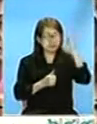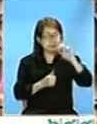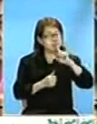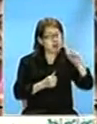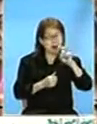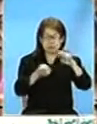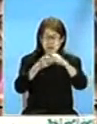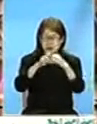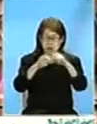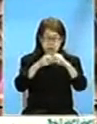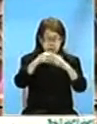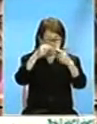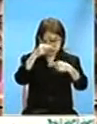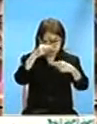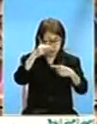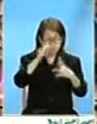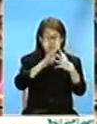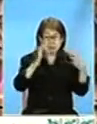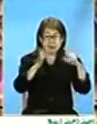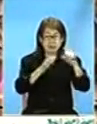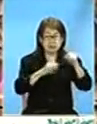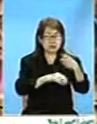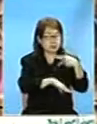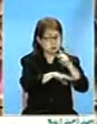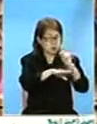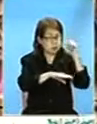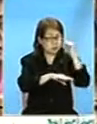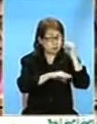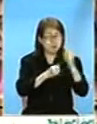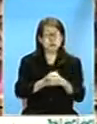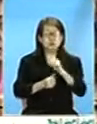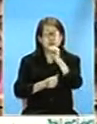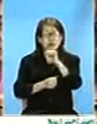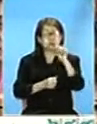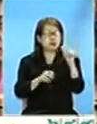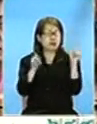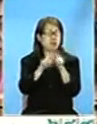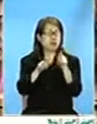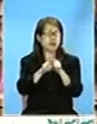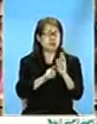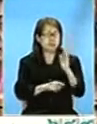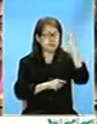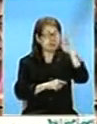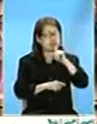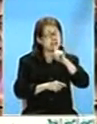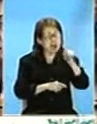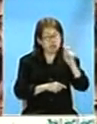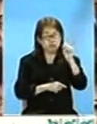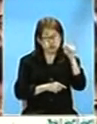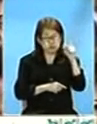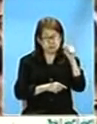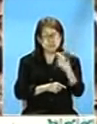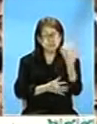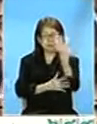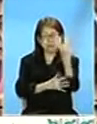พัดสารเพแต่ท่านประธานทราบไหมครับว่าสสเขาตั้งกระทู้สดได้แล้วทีวีมักจะถ่าย